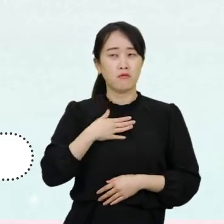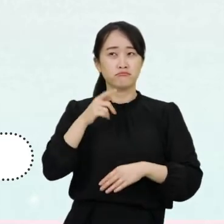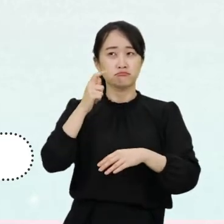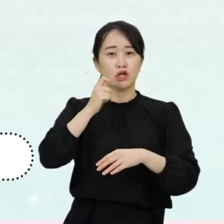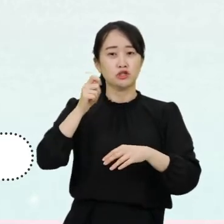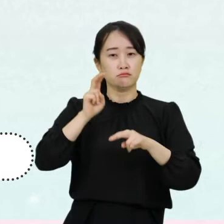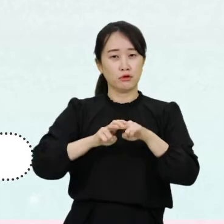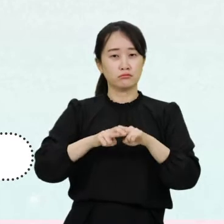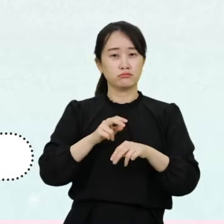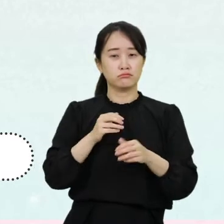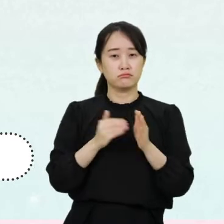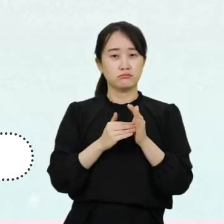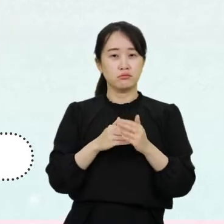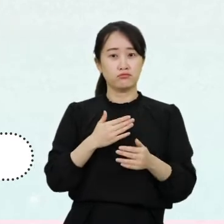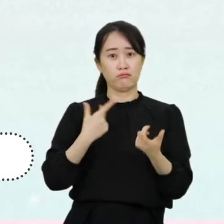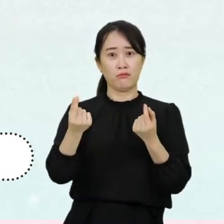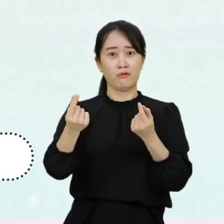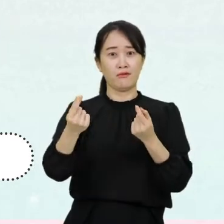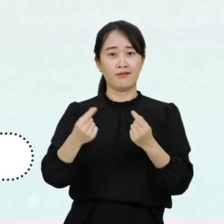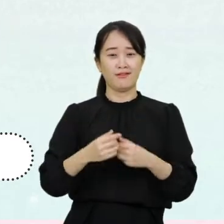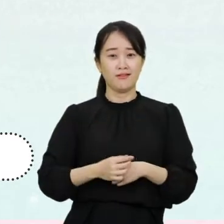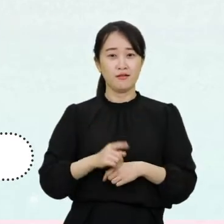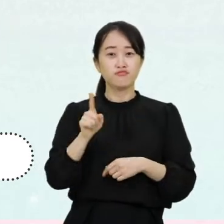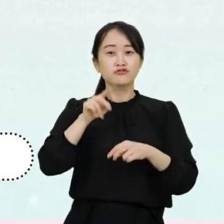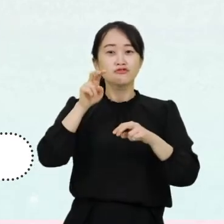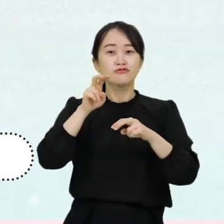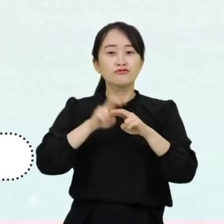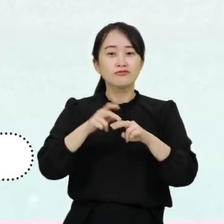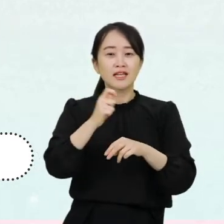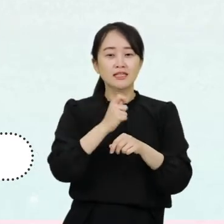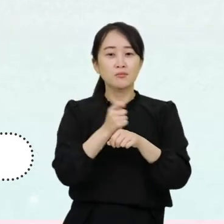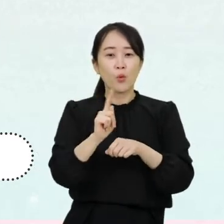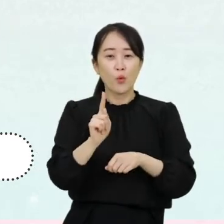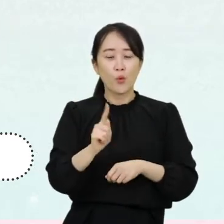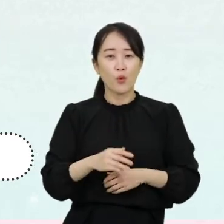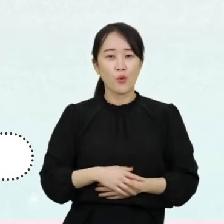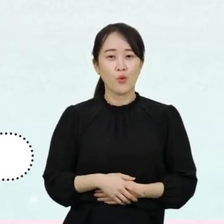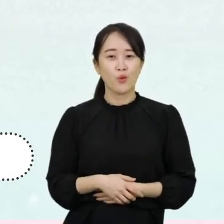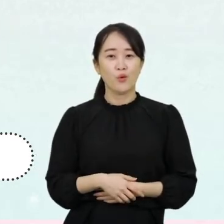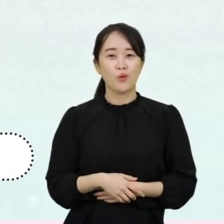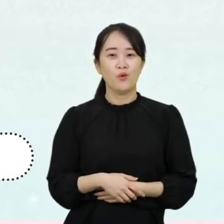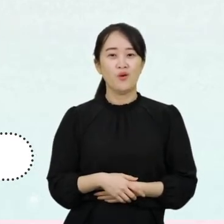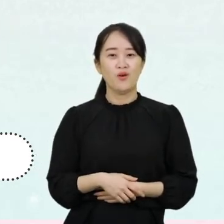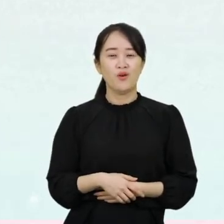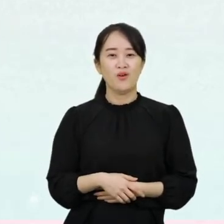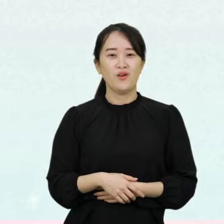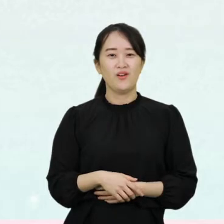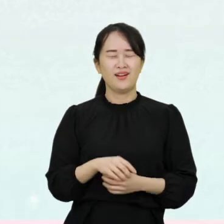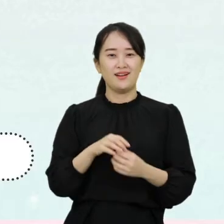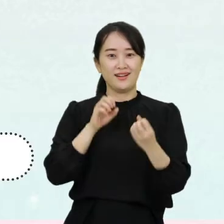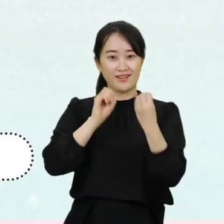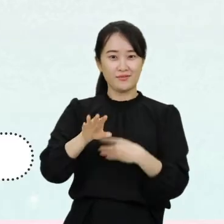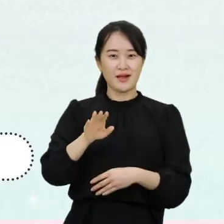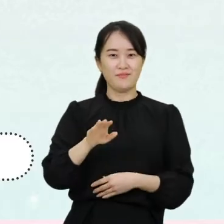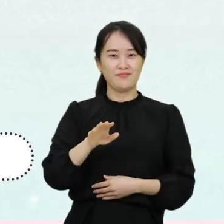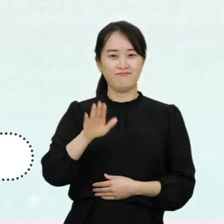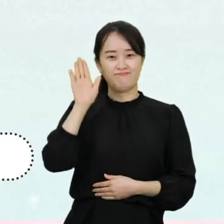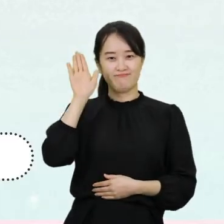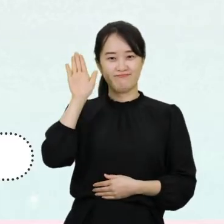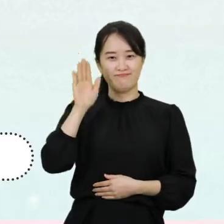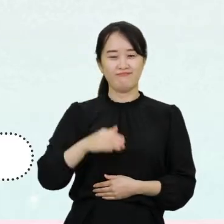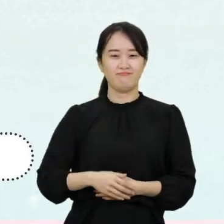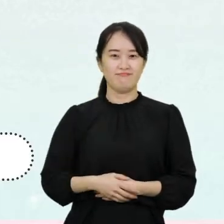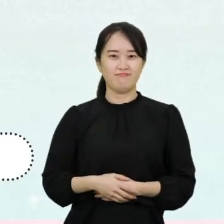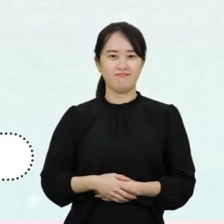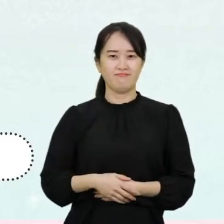오늘. 택시 타고 왔는데요? 택시? 저 택시 타고 왔어요. 택시? 무슨 택시? 무슨 택시?